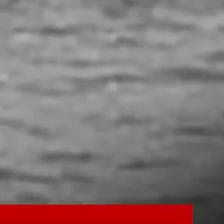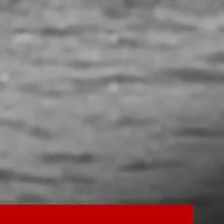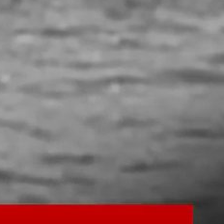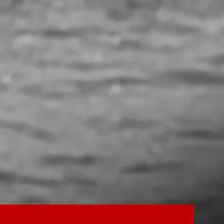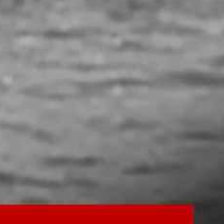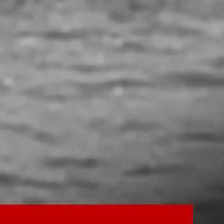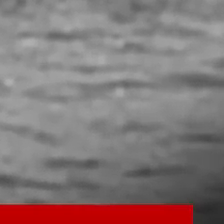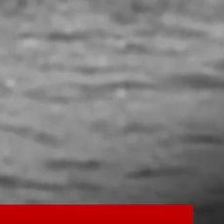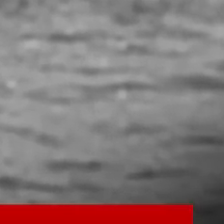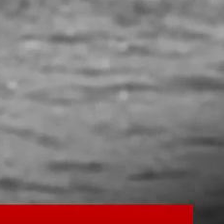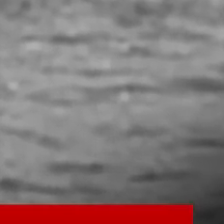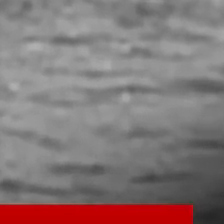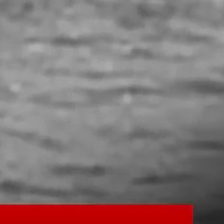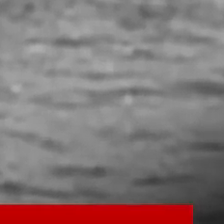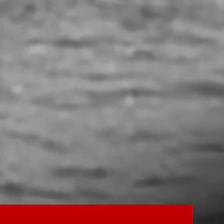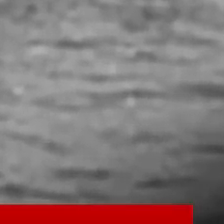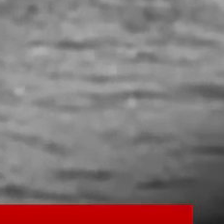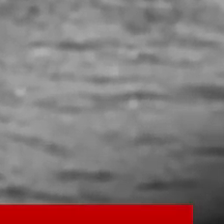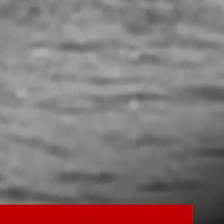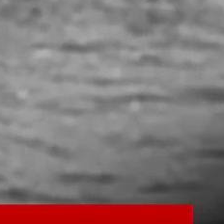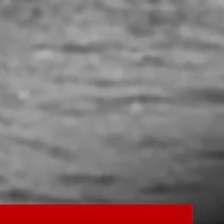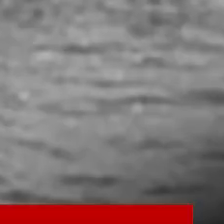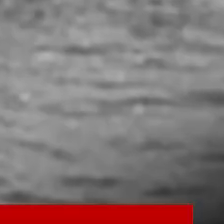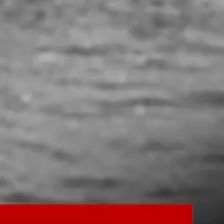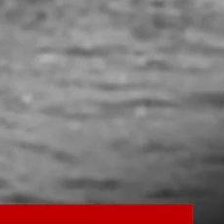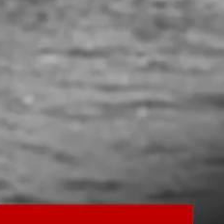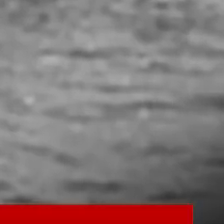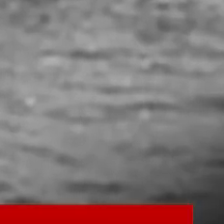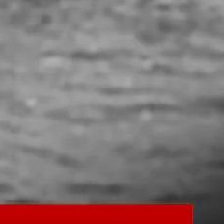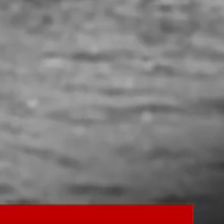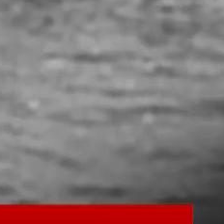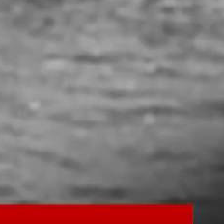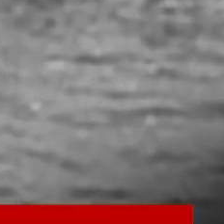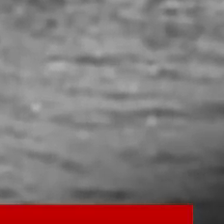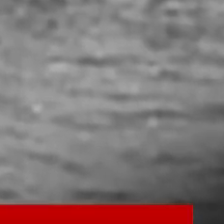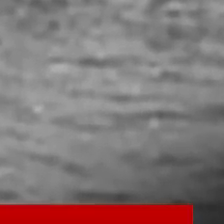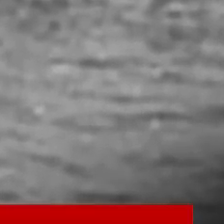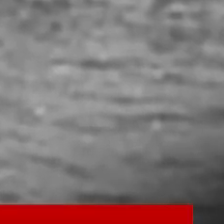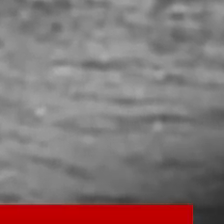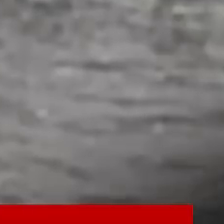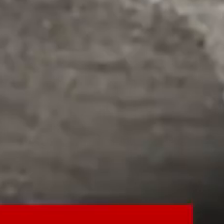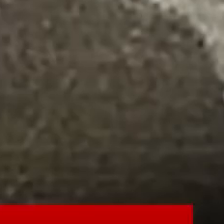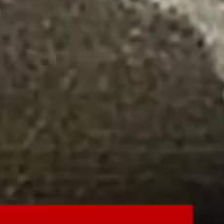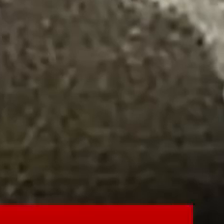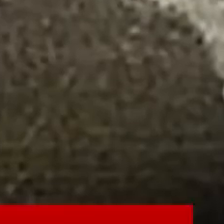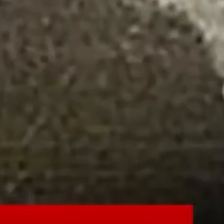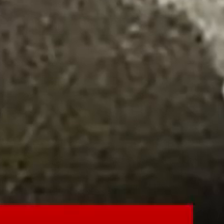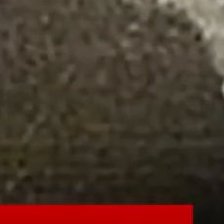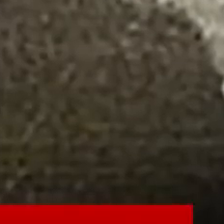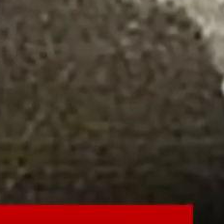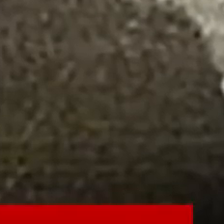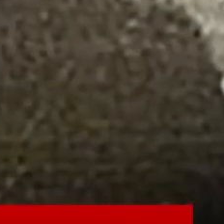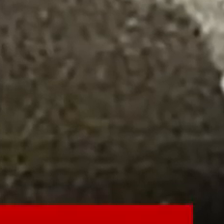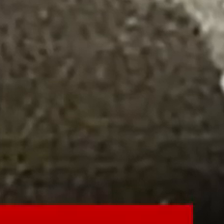şekerlere sevdiğim dillere Katip Arzu